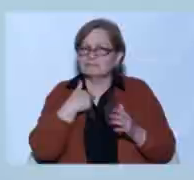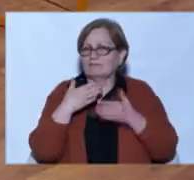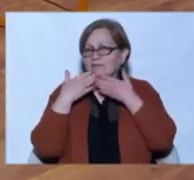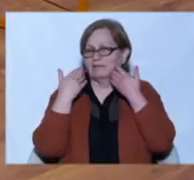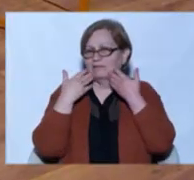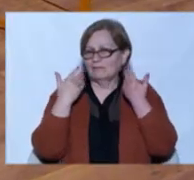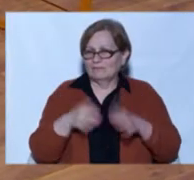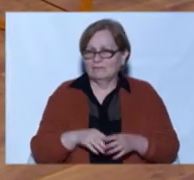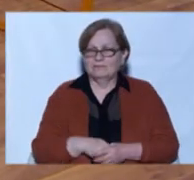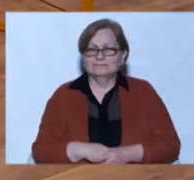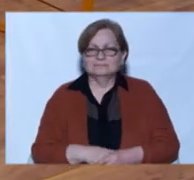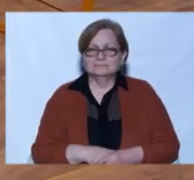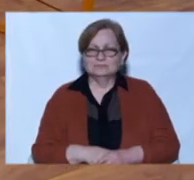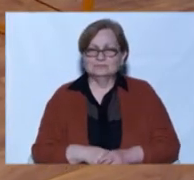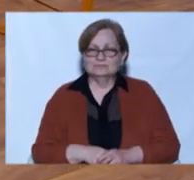გამიჭირდება.